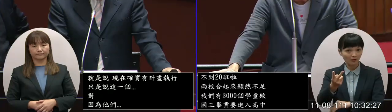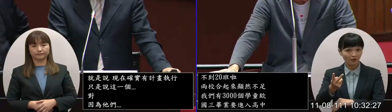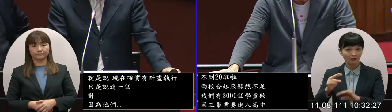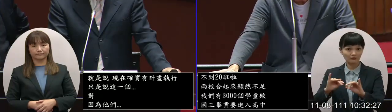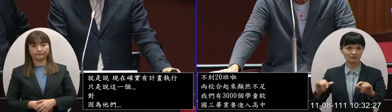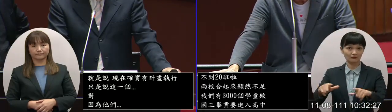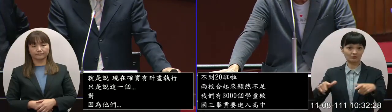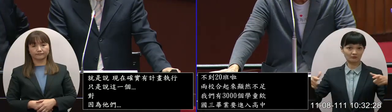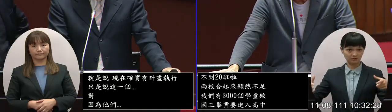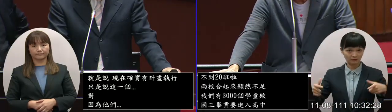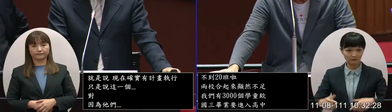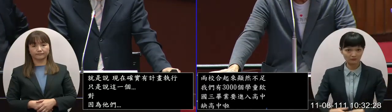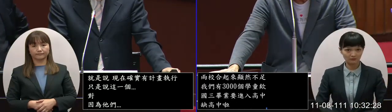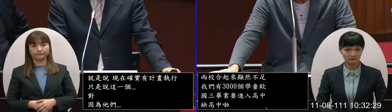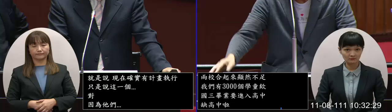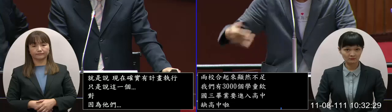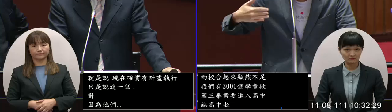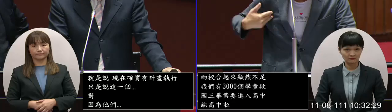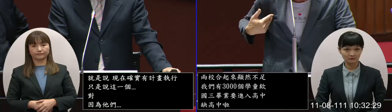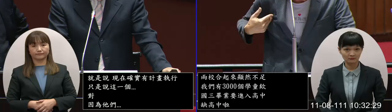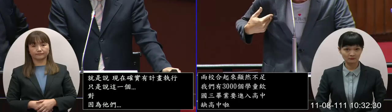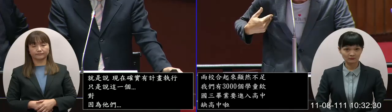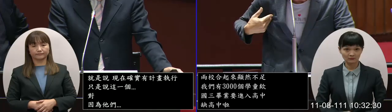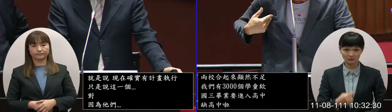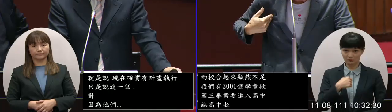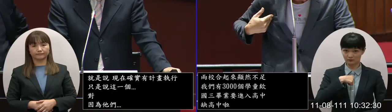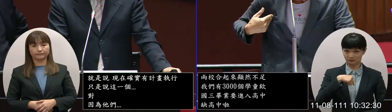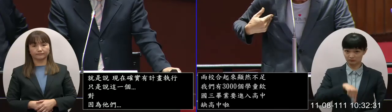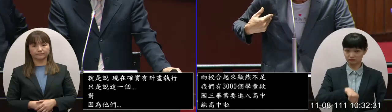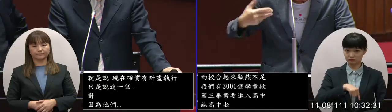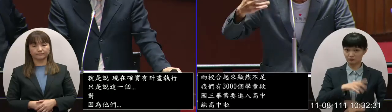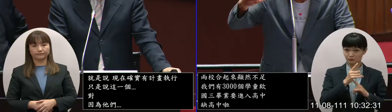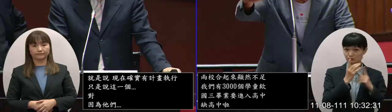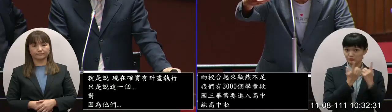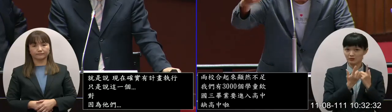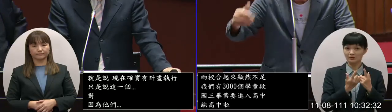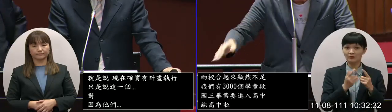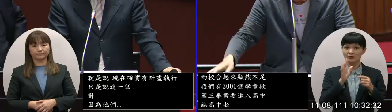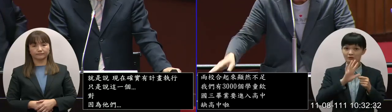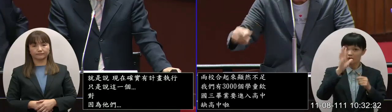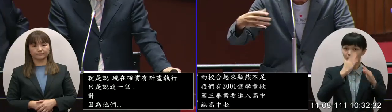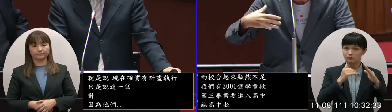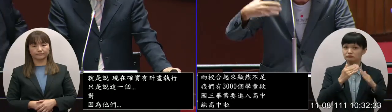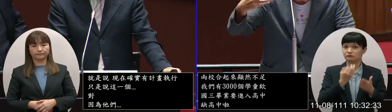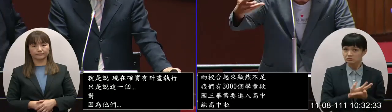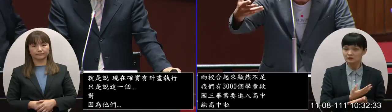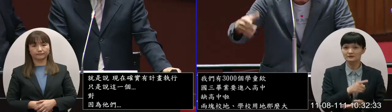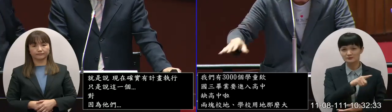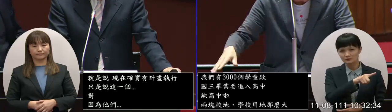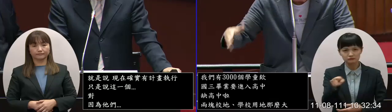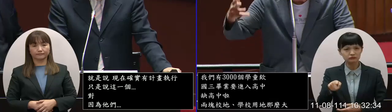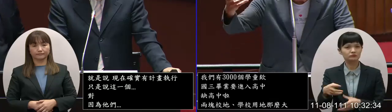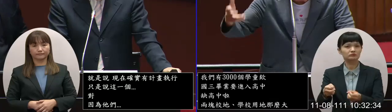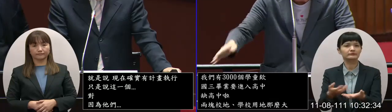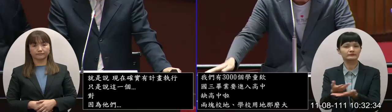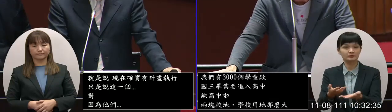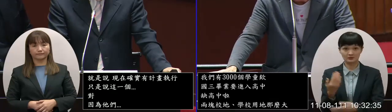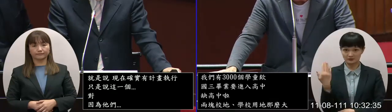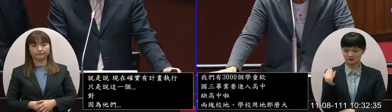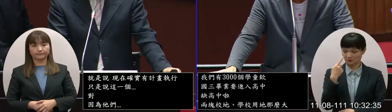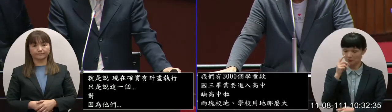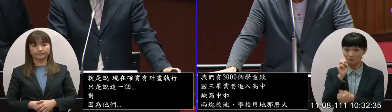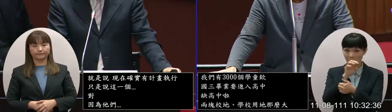地那么大，啊，让我们那边缺高中，啊，立马给协调着。我们曾经要求过这两个学